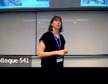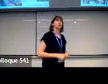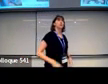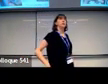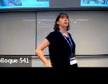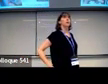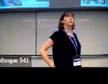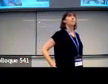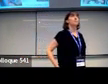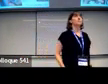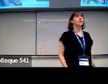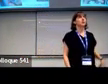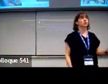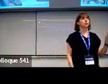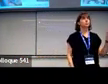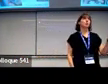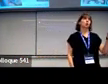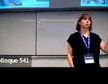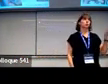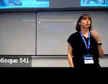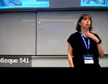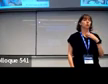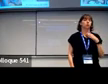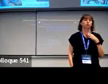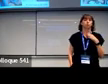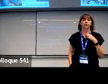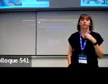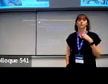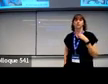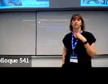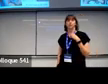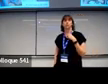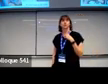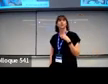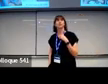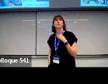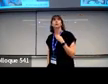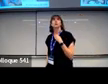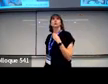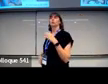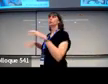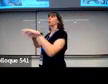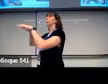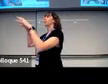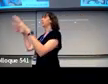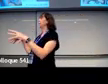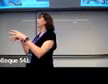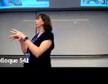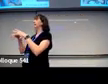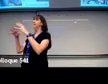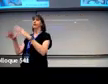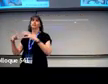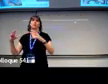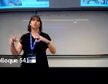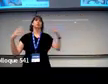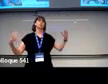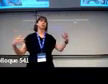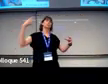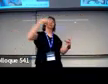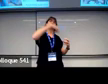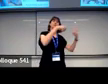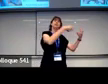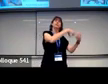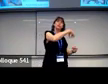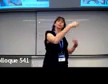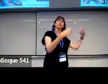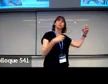en biologie. Je donne plusieurs cours, dont le cours d'écophysiologie évolutive. C'est un cours de troisième année intégrateur. Les étudiants